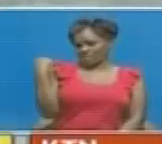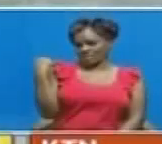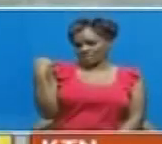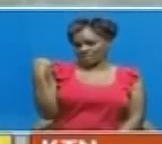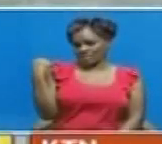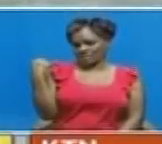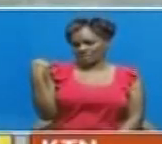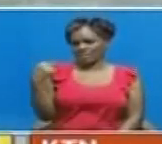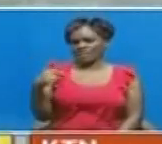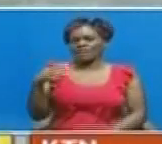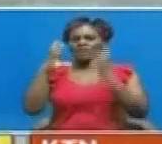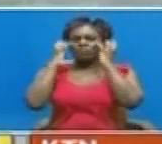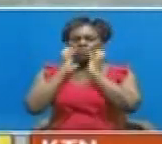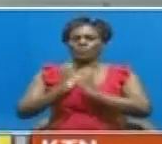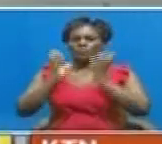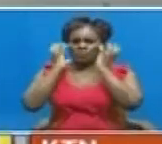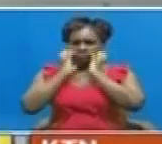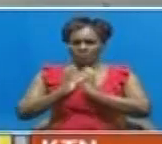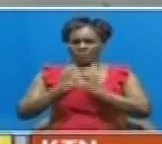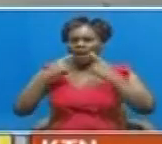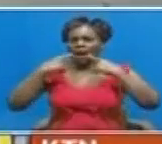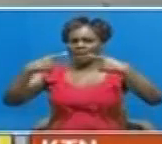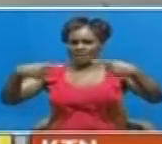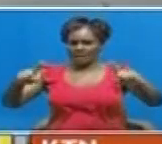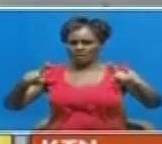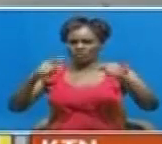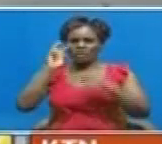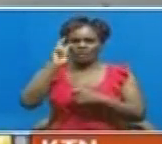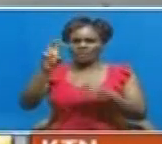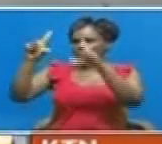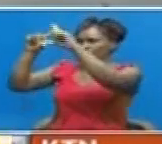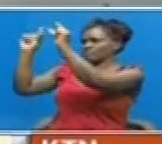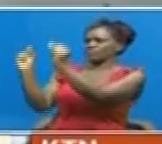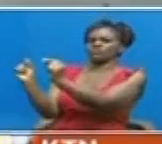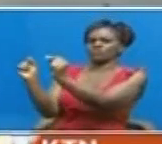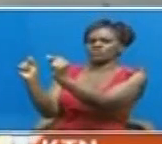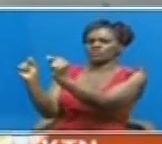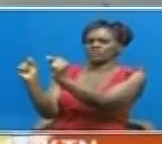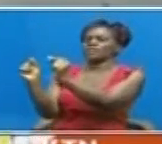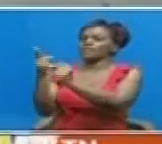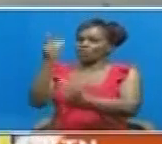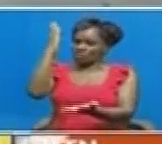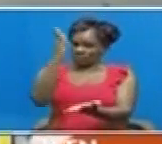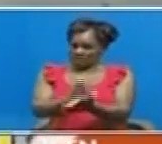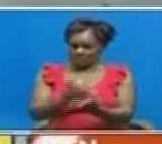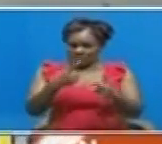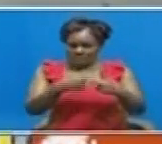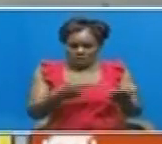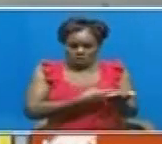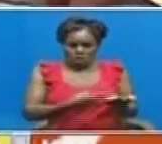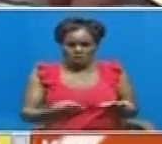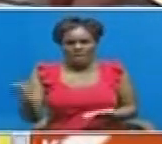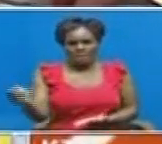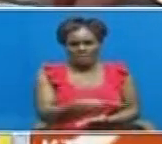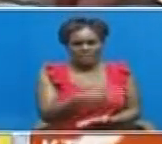ramadhan kya ahang kuek kwa mwezi na hii ika nitish la kuan kwa mwe muku